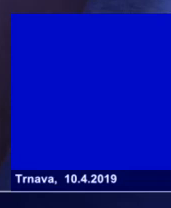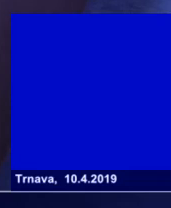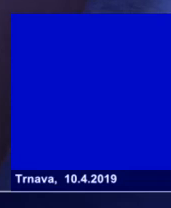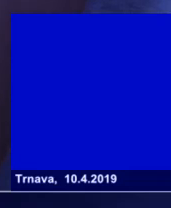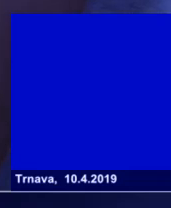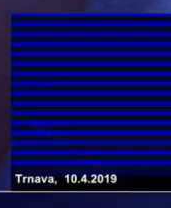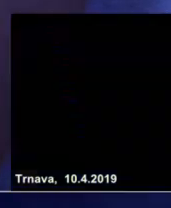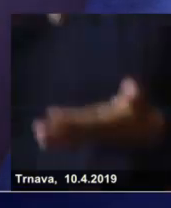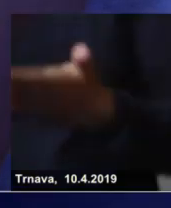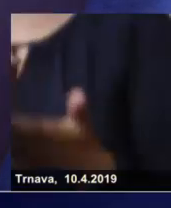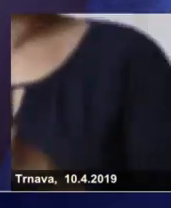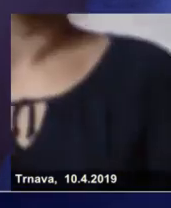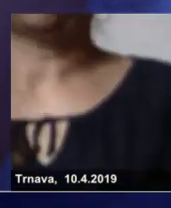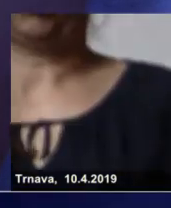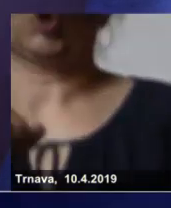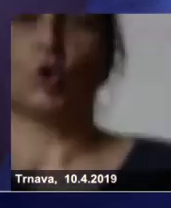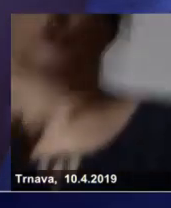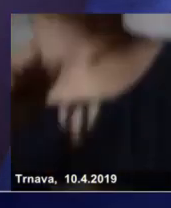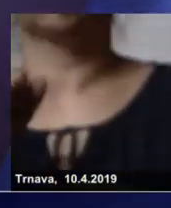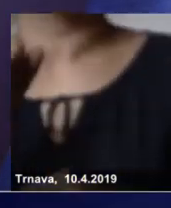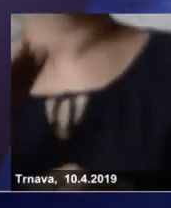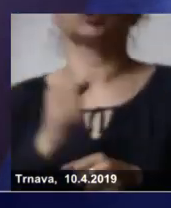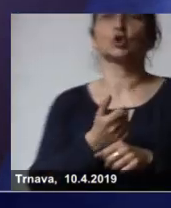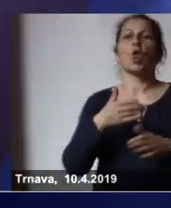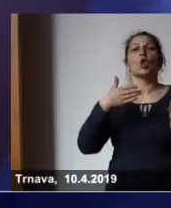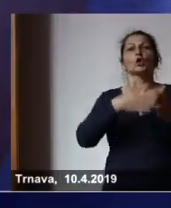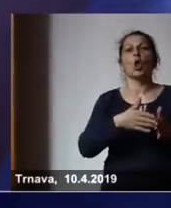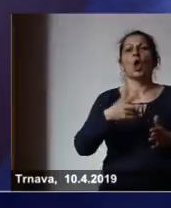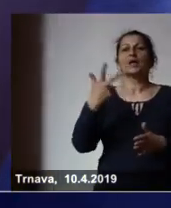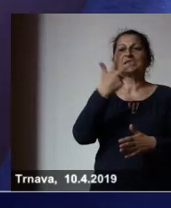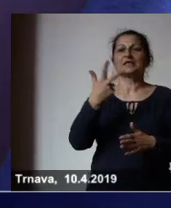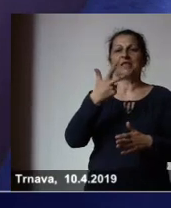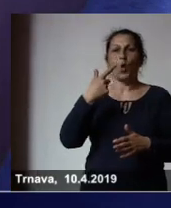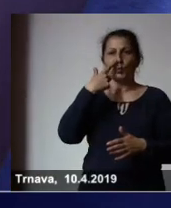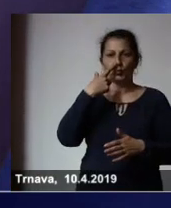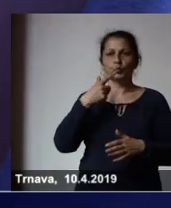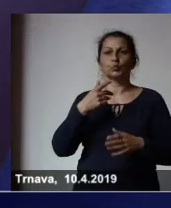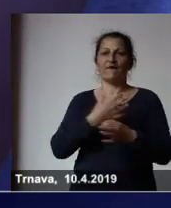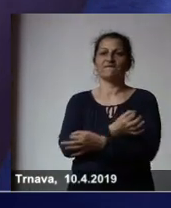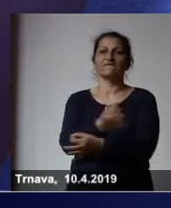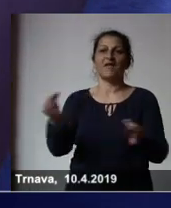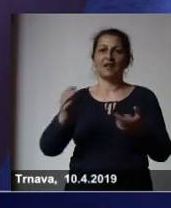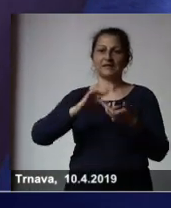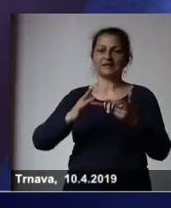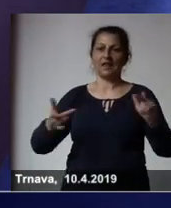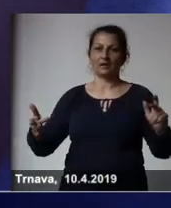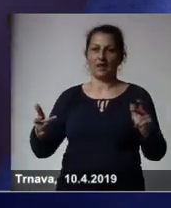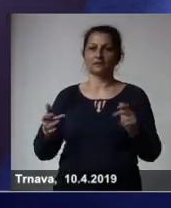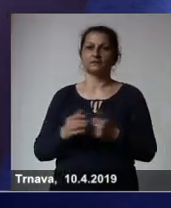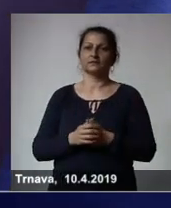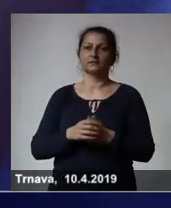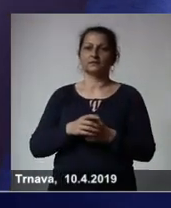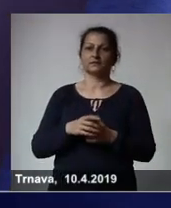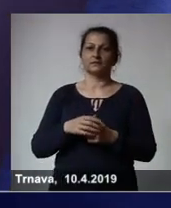to číslo bude k 30.6. zverejnené na internetovej stránke, tak ako